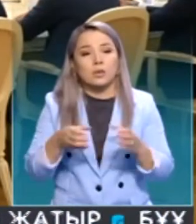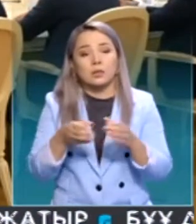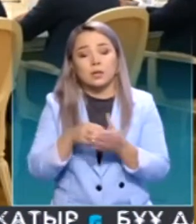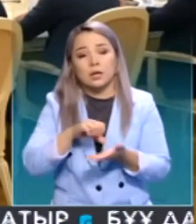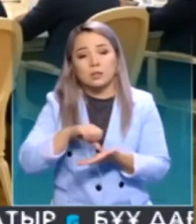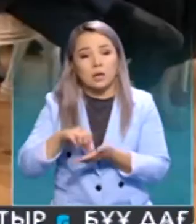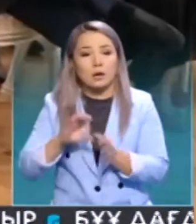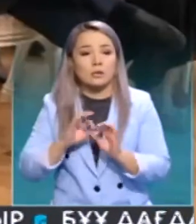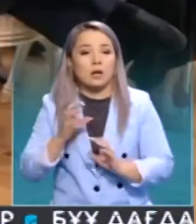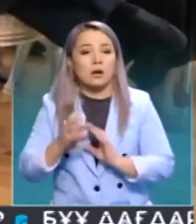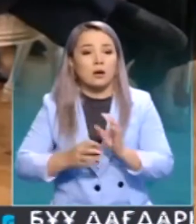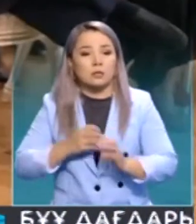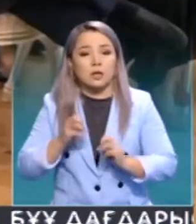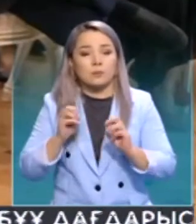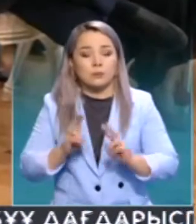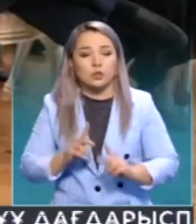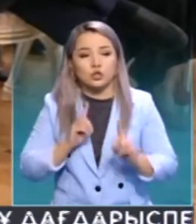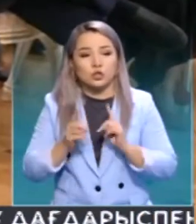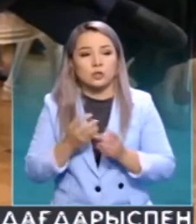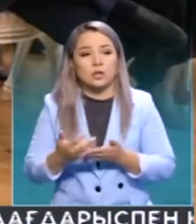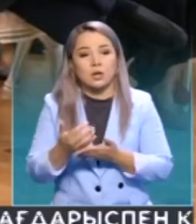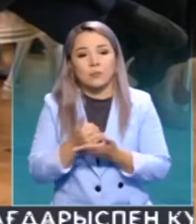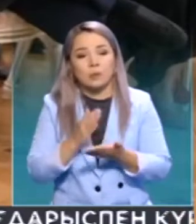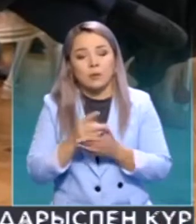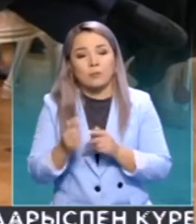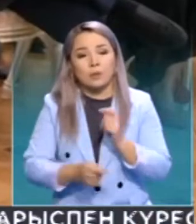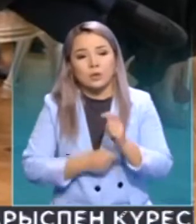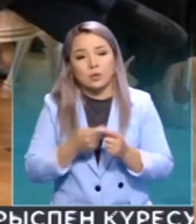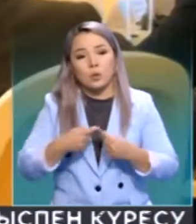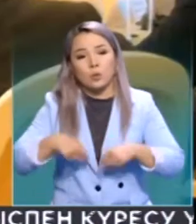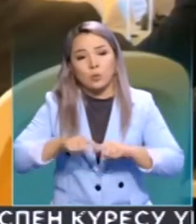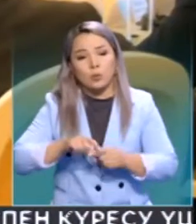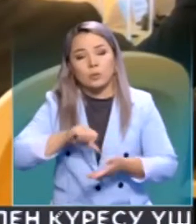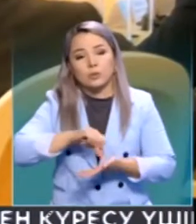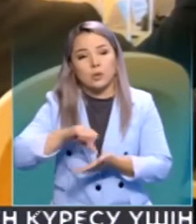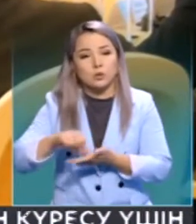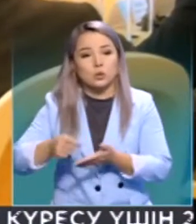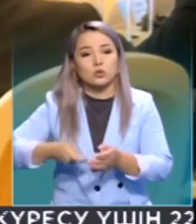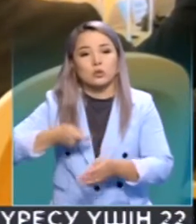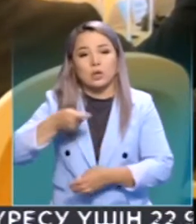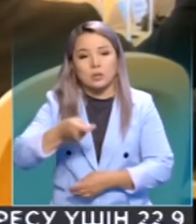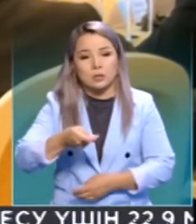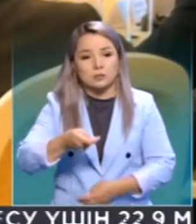өтті. Халықаралық жиынның материалдары жинағы құзырлы органдарға ұсынылады.